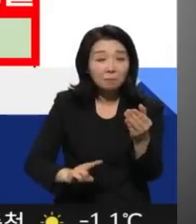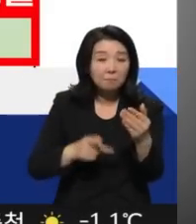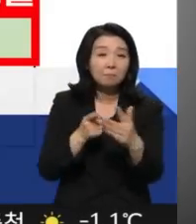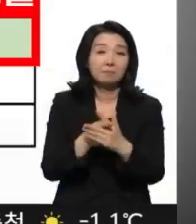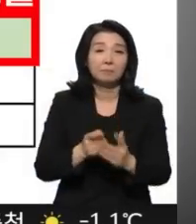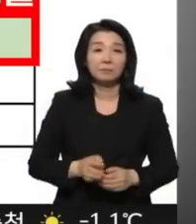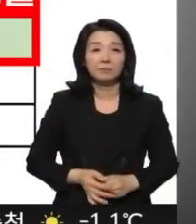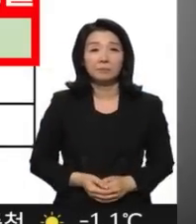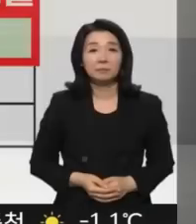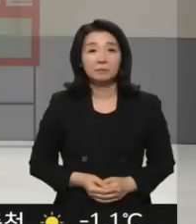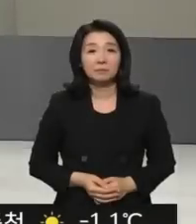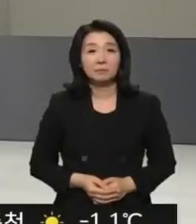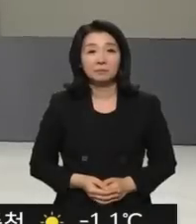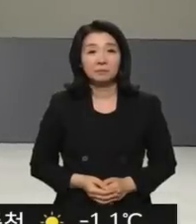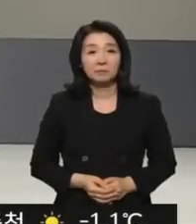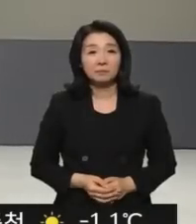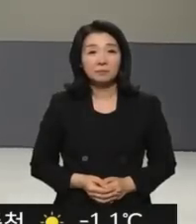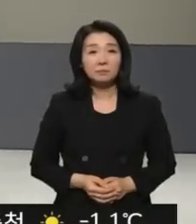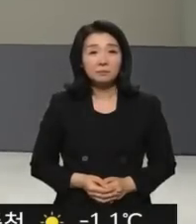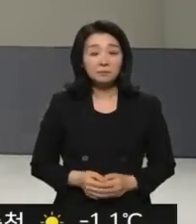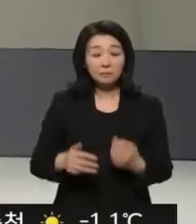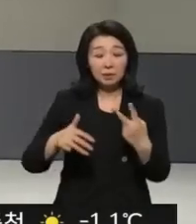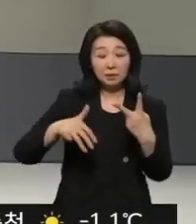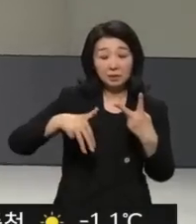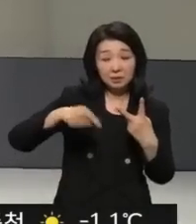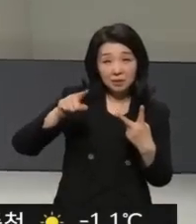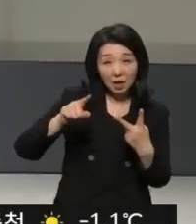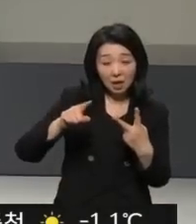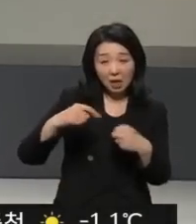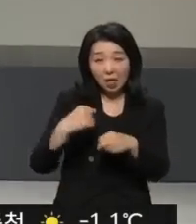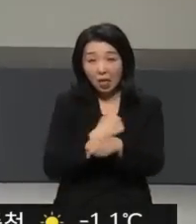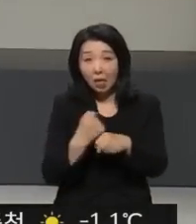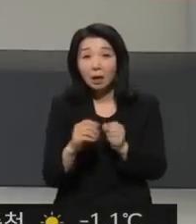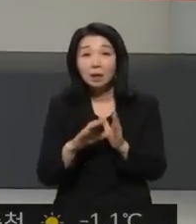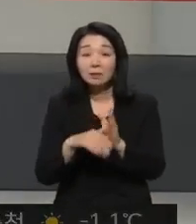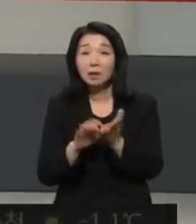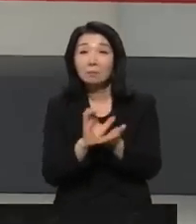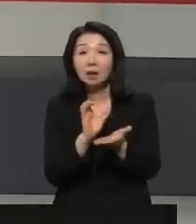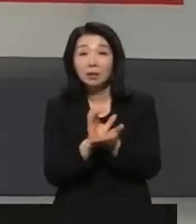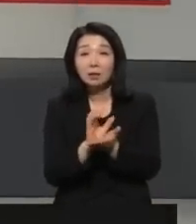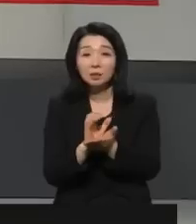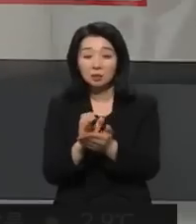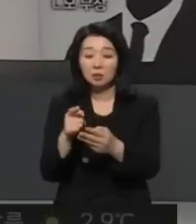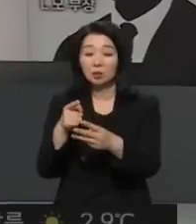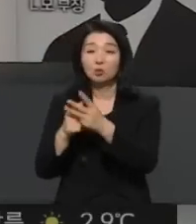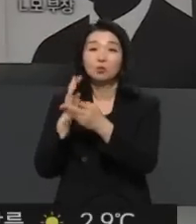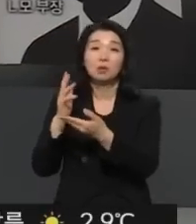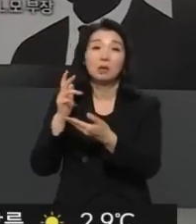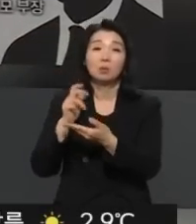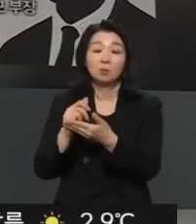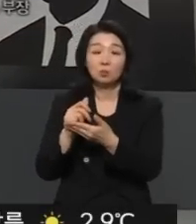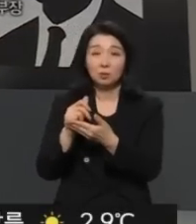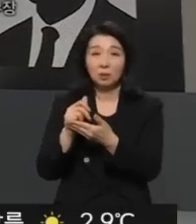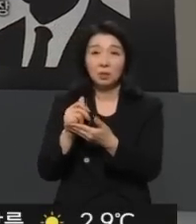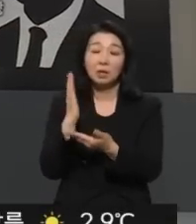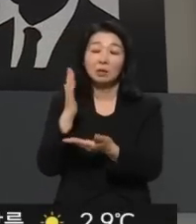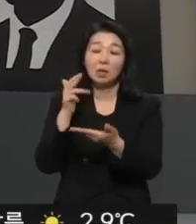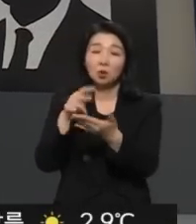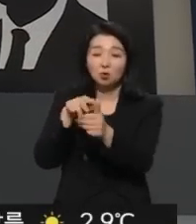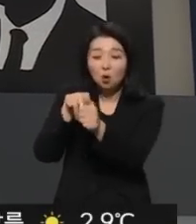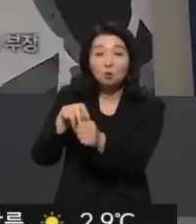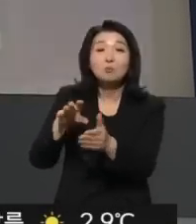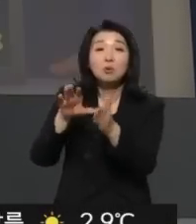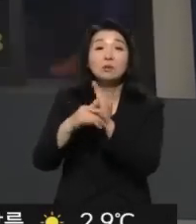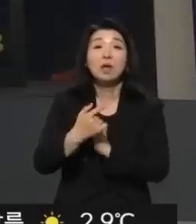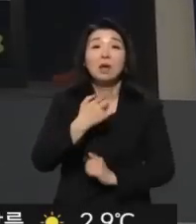됩니다. 네, 2차 작전 당시 작성된 이 파일은 윤 대통령이 대선 후보 당시 했던 주장 그리고 취임